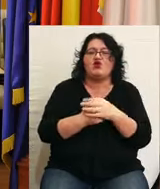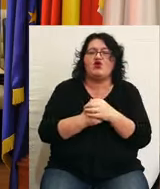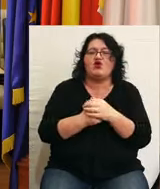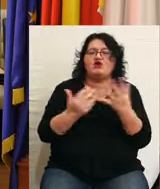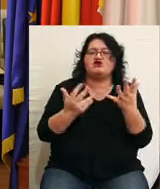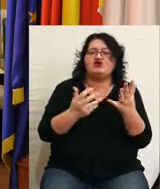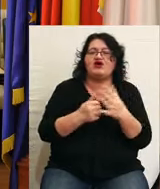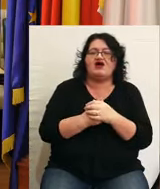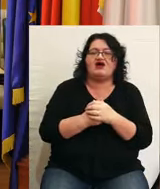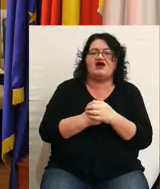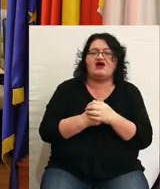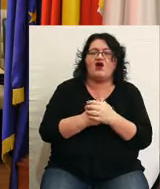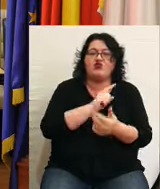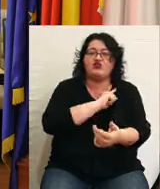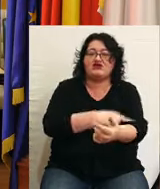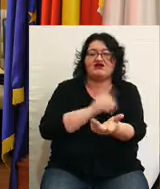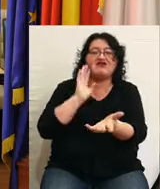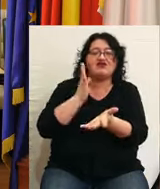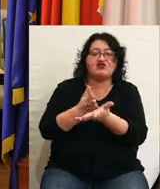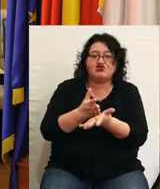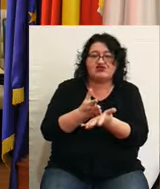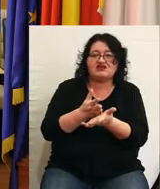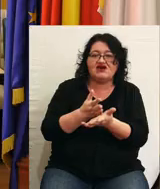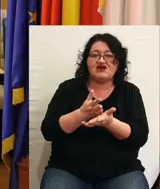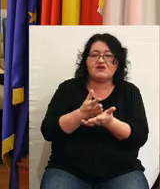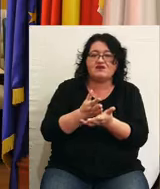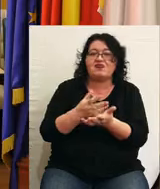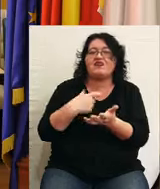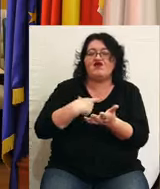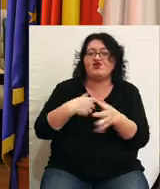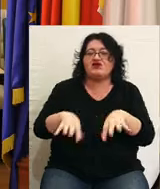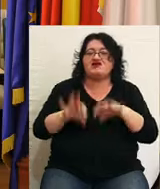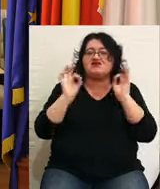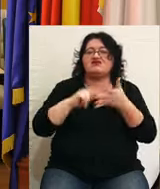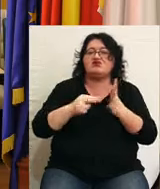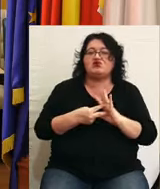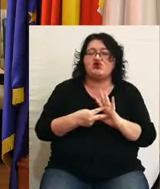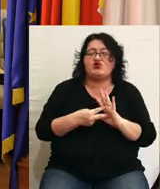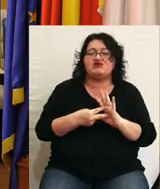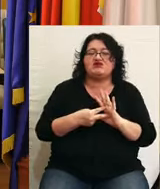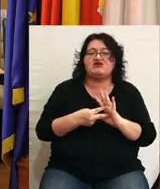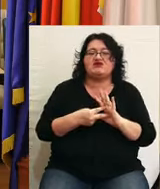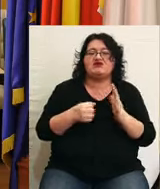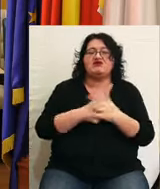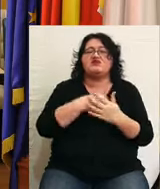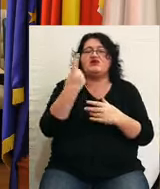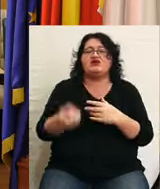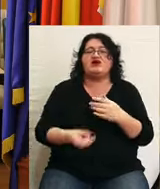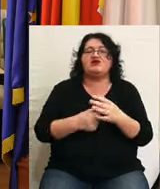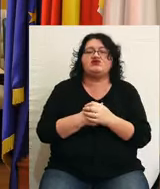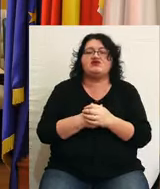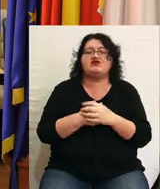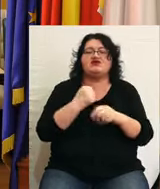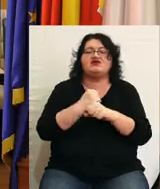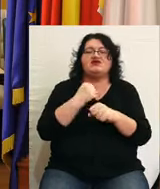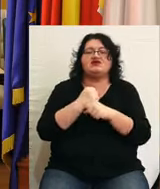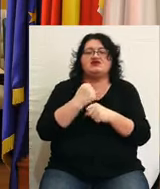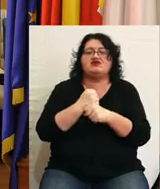care au putere de decizii, că vom putea să găsim o soluție. Și până atunci revin la întrebare, ce să